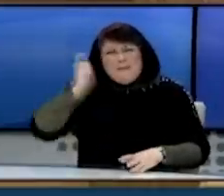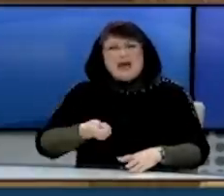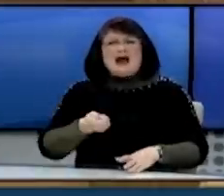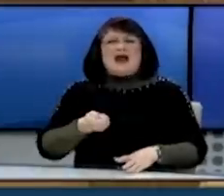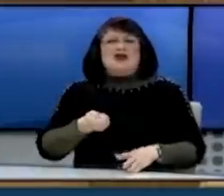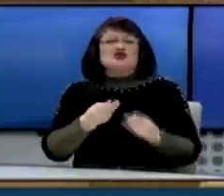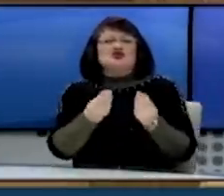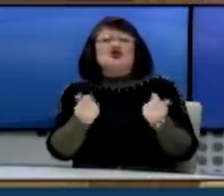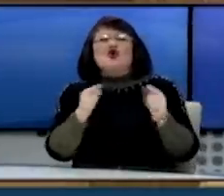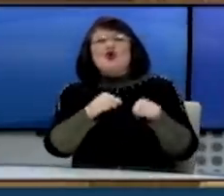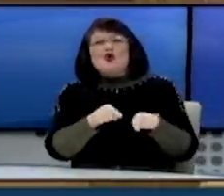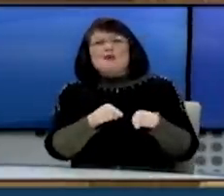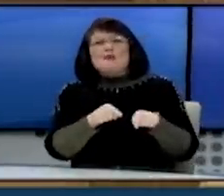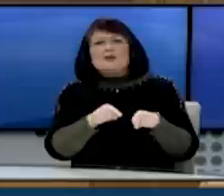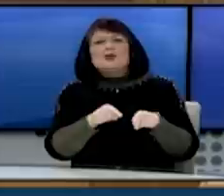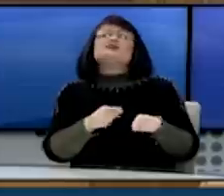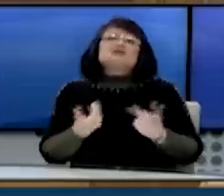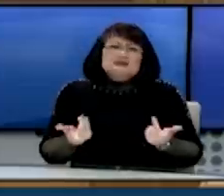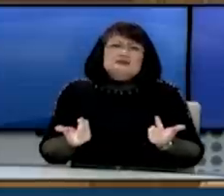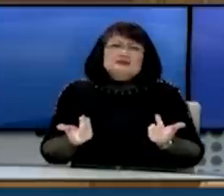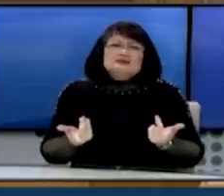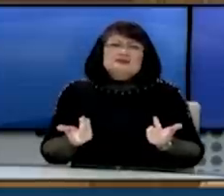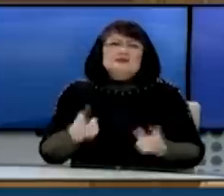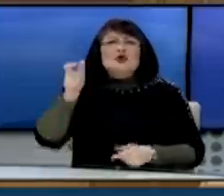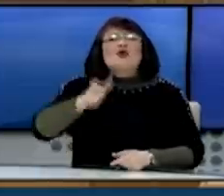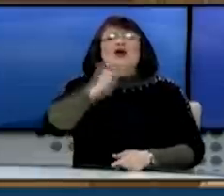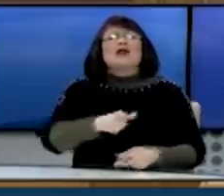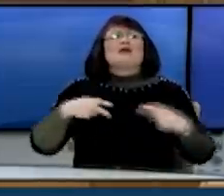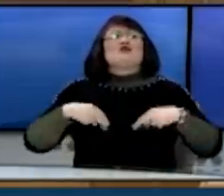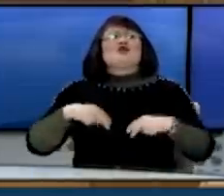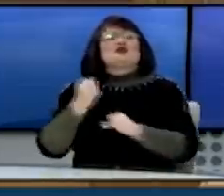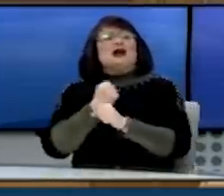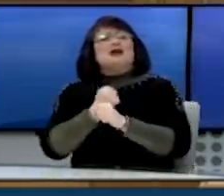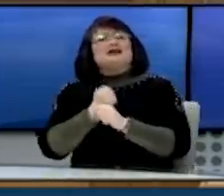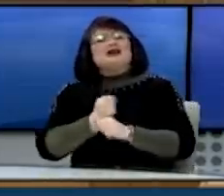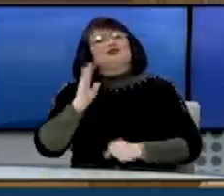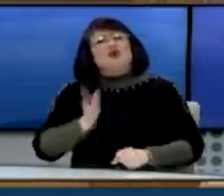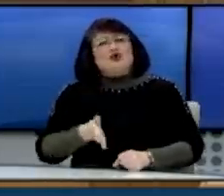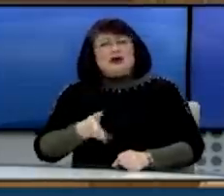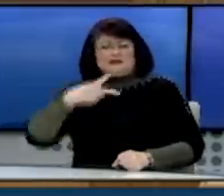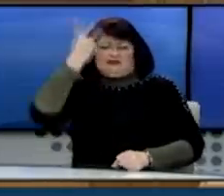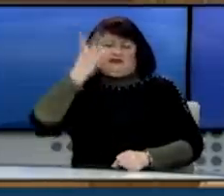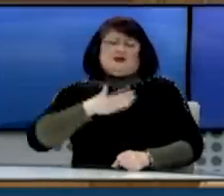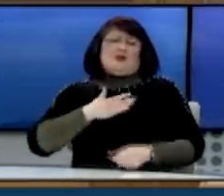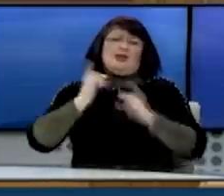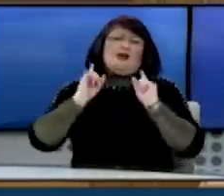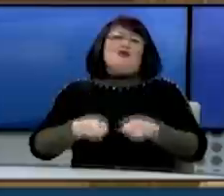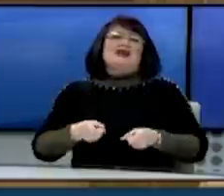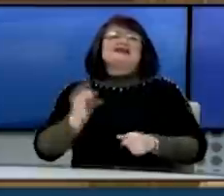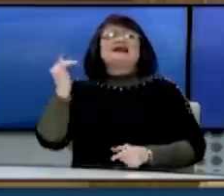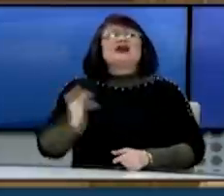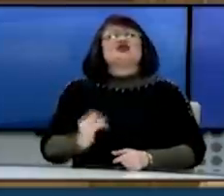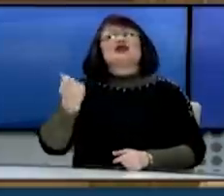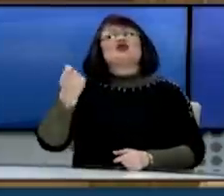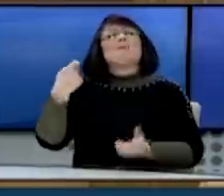απαράδεκτο μηχανισμό, σύμφωνα με τον οποίο ο εκάστοτε Υπουργός Εργασίας θα είναι αυτός που θα αποφασίζει για τον